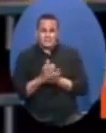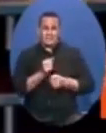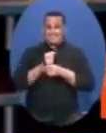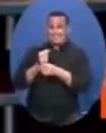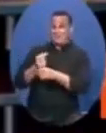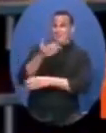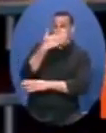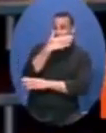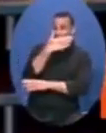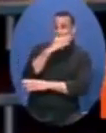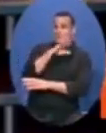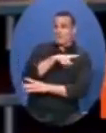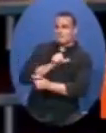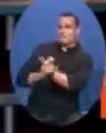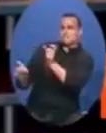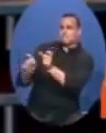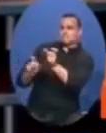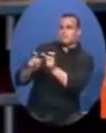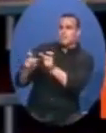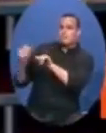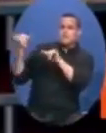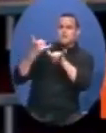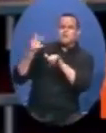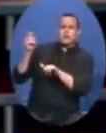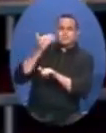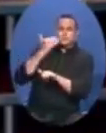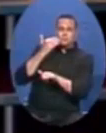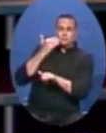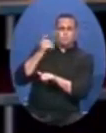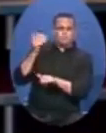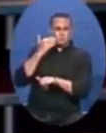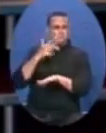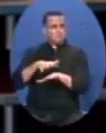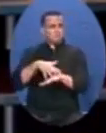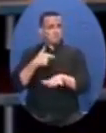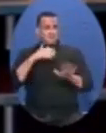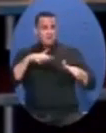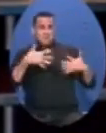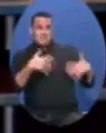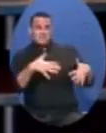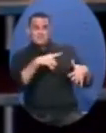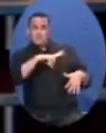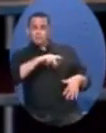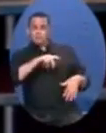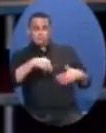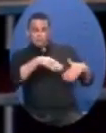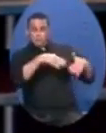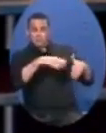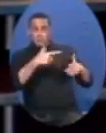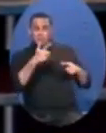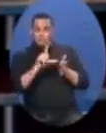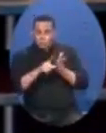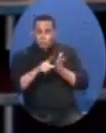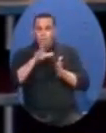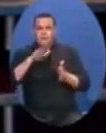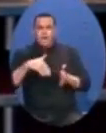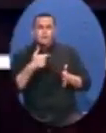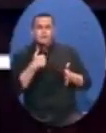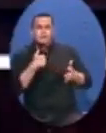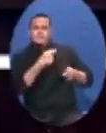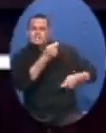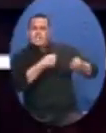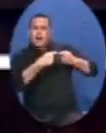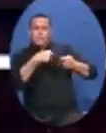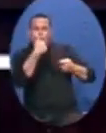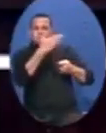מדינה, ומניעת יבוא, צמצום היבוא מארצות הברית, מה שגורם לכך שארצות הברית גם מפסידה טכנולוגיות וגם מפסידה בסחר חוץ. יפה, אז האמריקאים